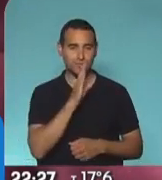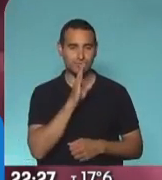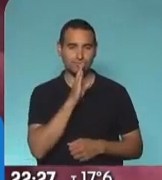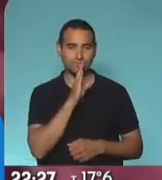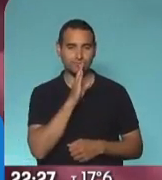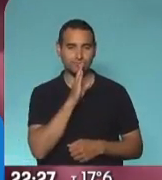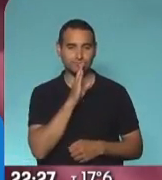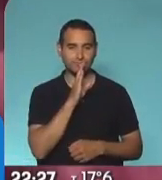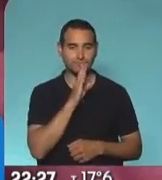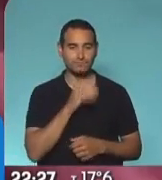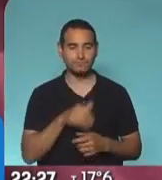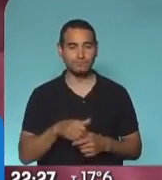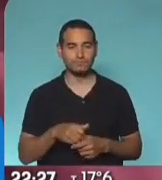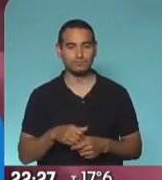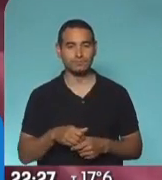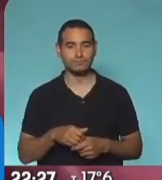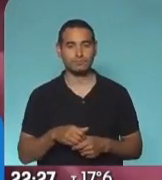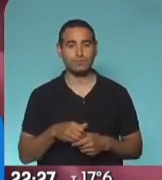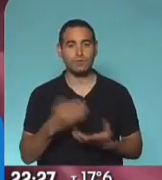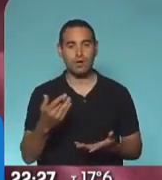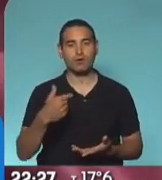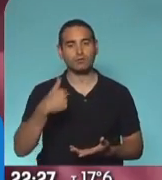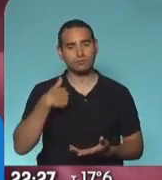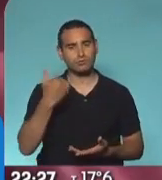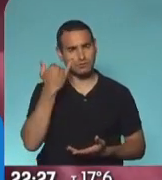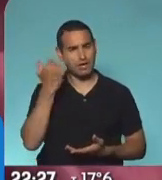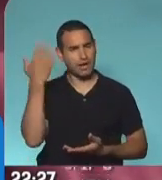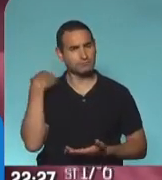למדינת ישראל, שעבדנו עליו לא מעט.